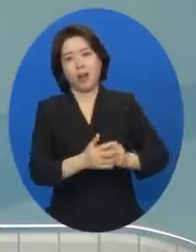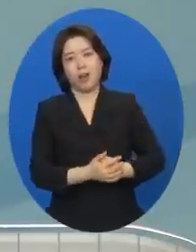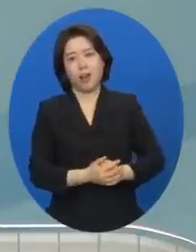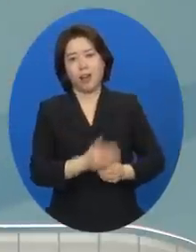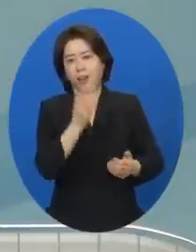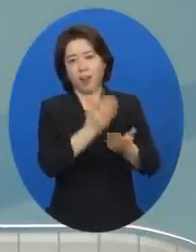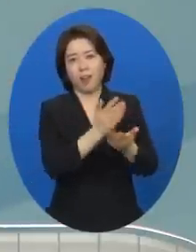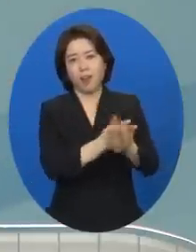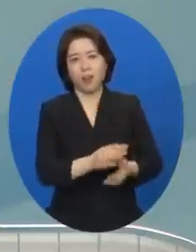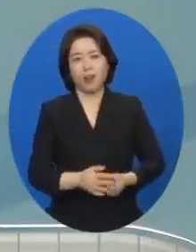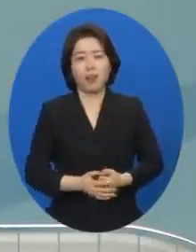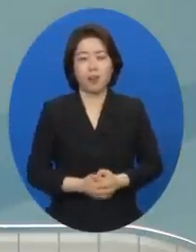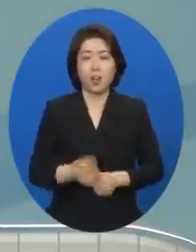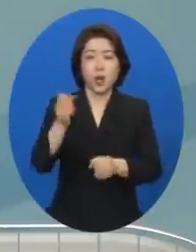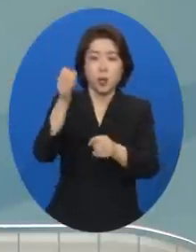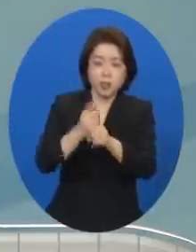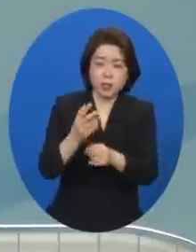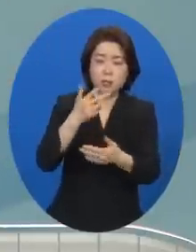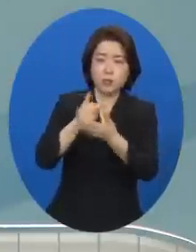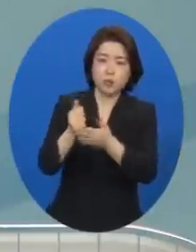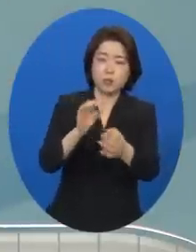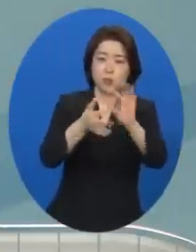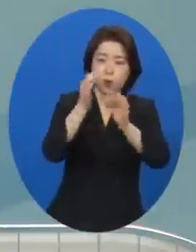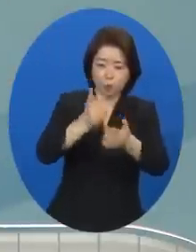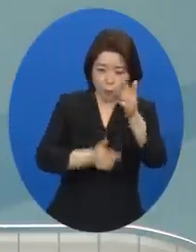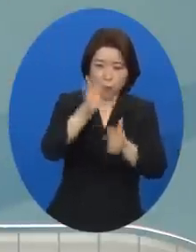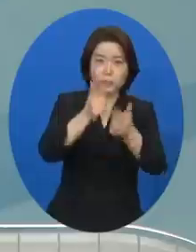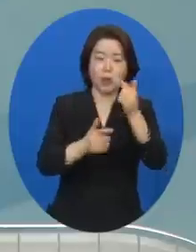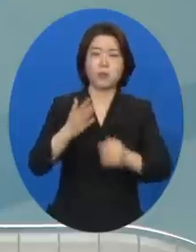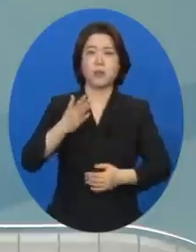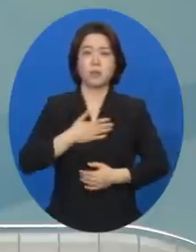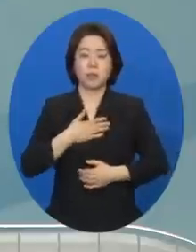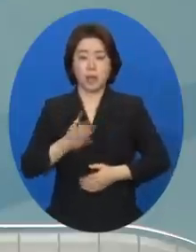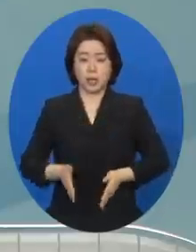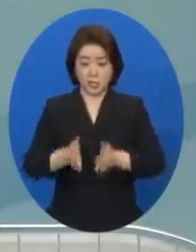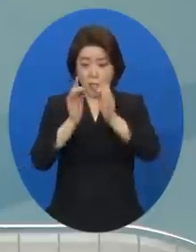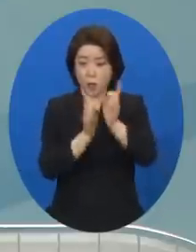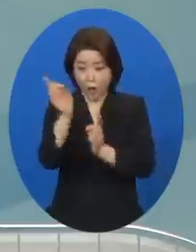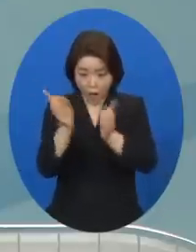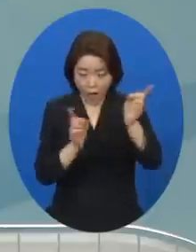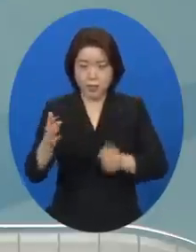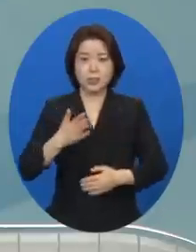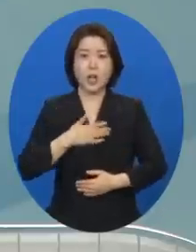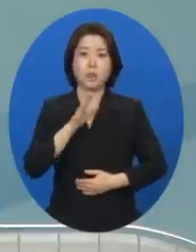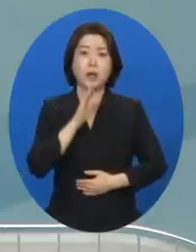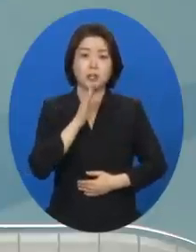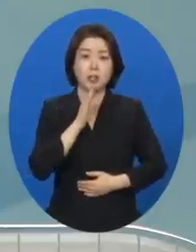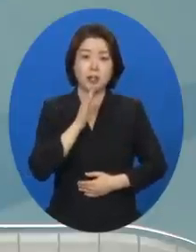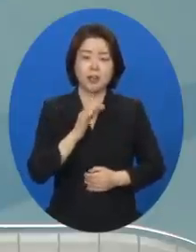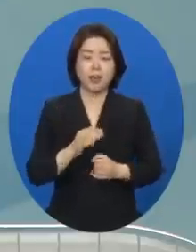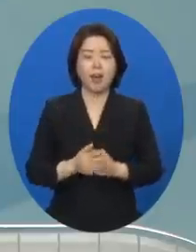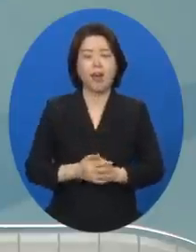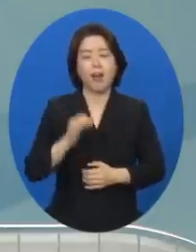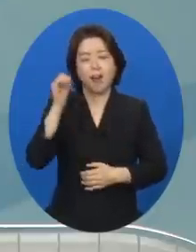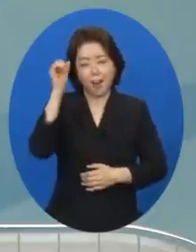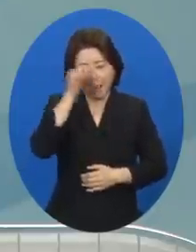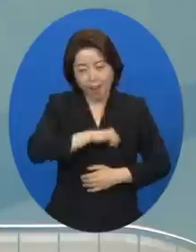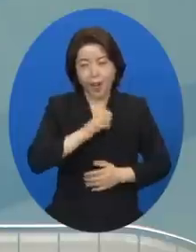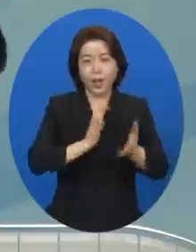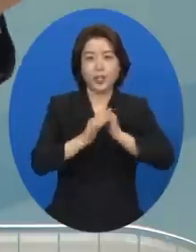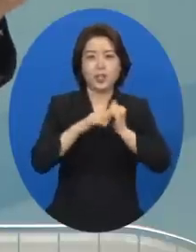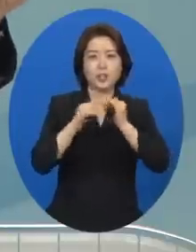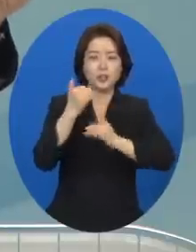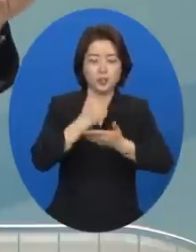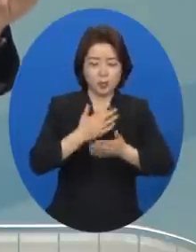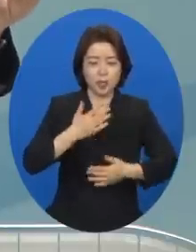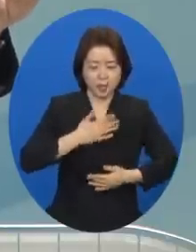이미 주님은 보도나 보고 나는 가지가 되었구나 예수님께서 나를 통하여 친히 역사하시는